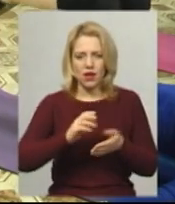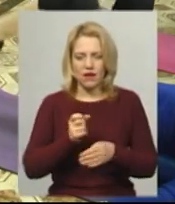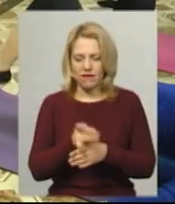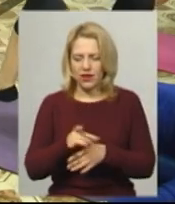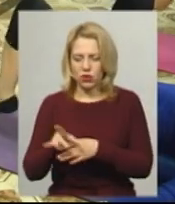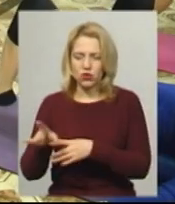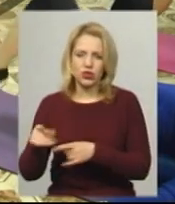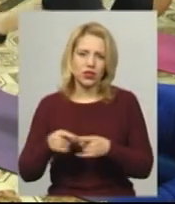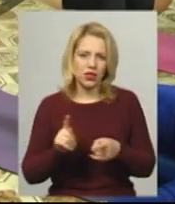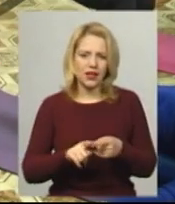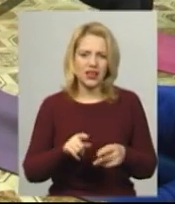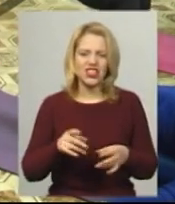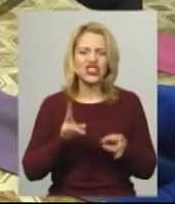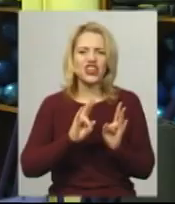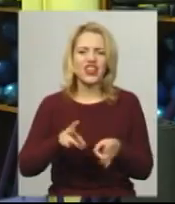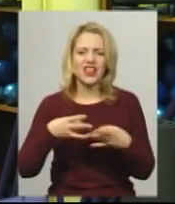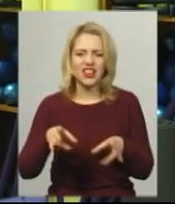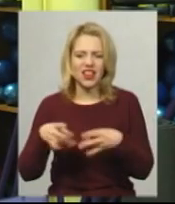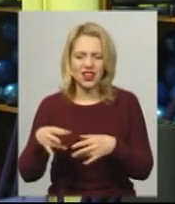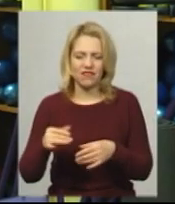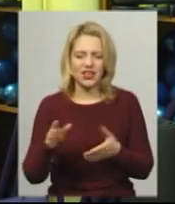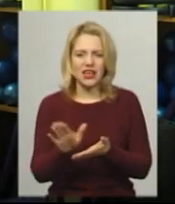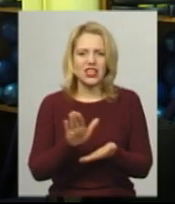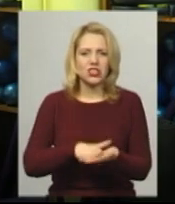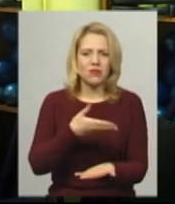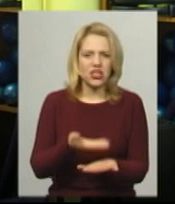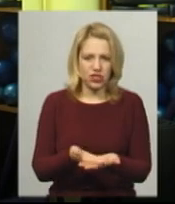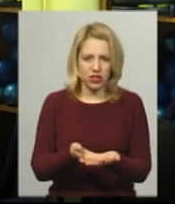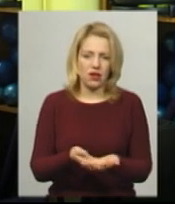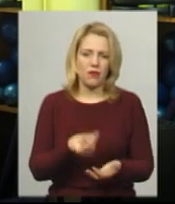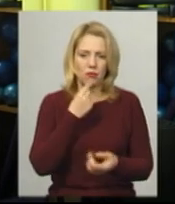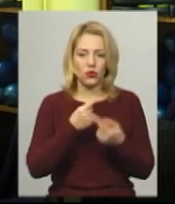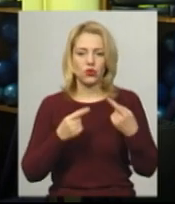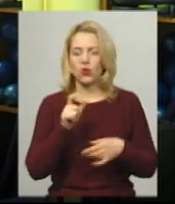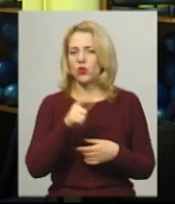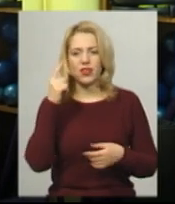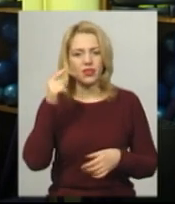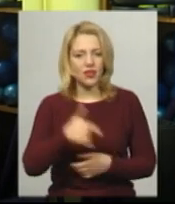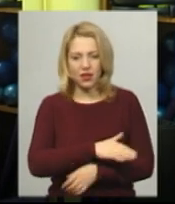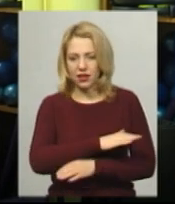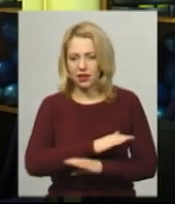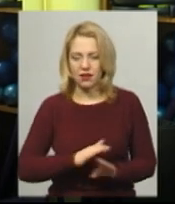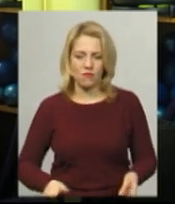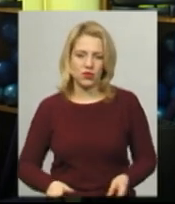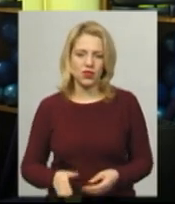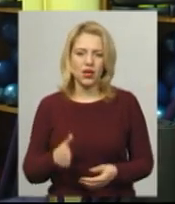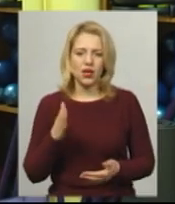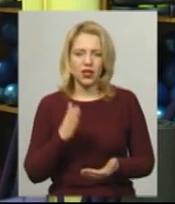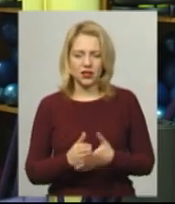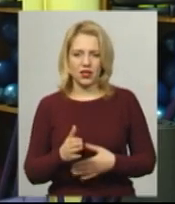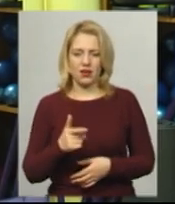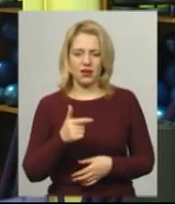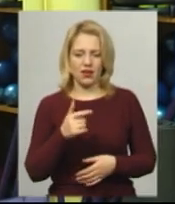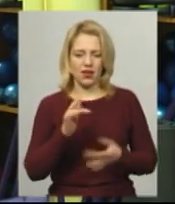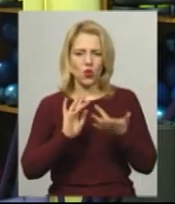раціону шкідливі та смажені на олії продукти. Люди в нас не грамотні, хоч і є Google, хоч і є